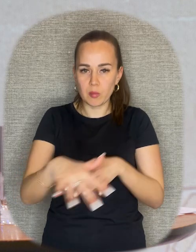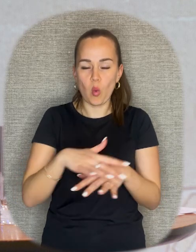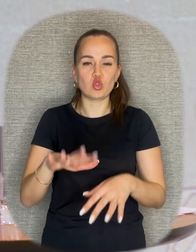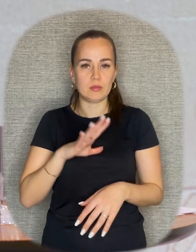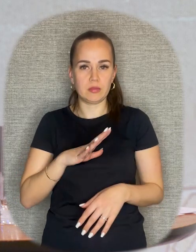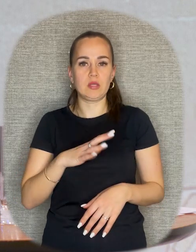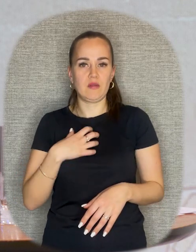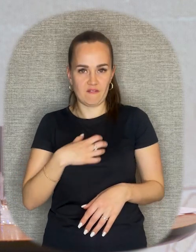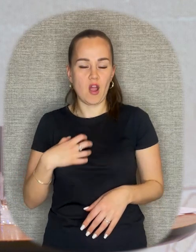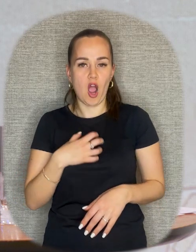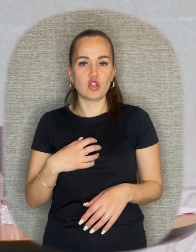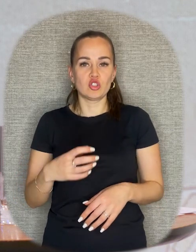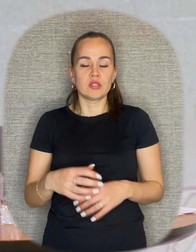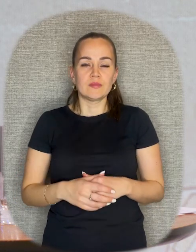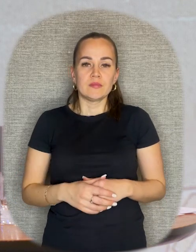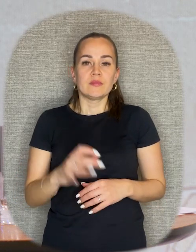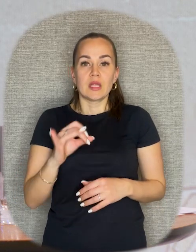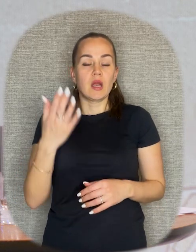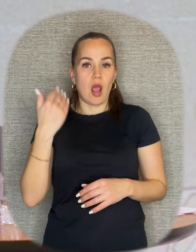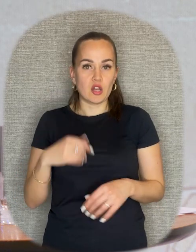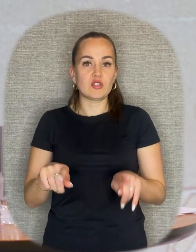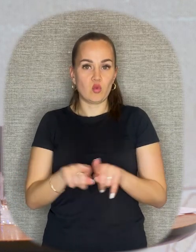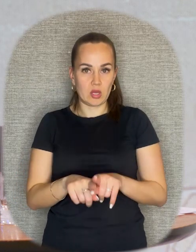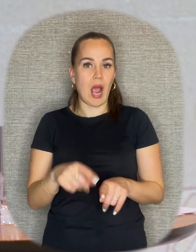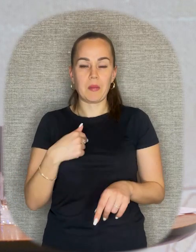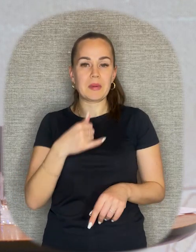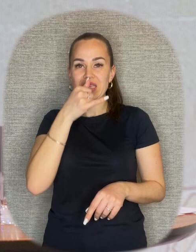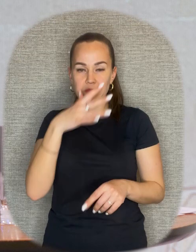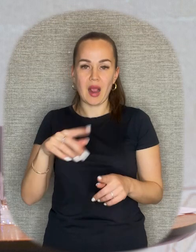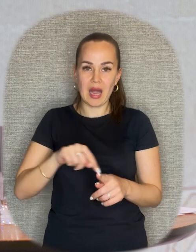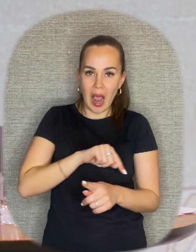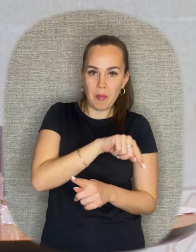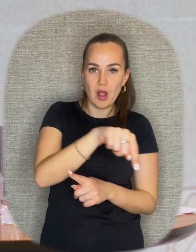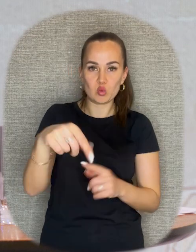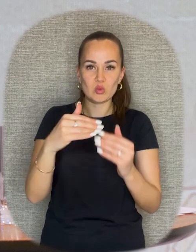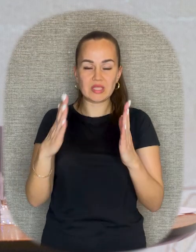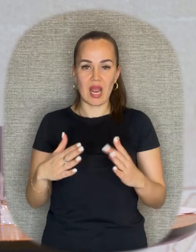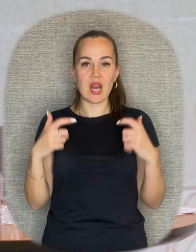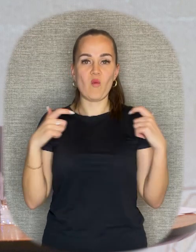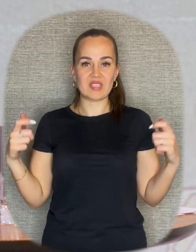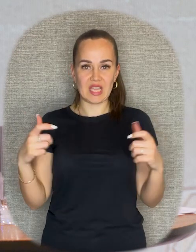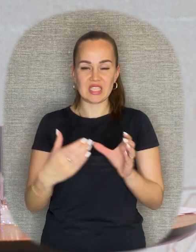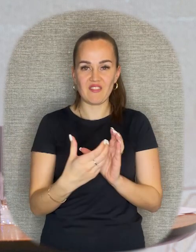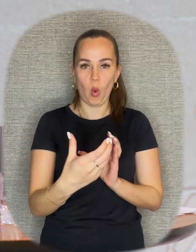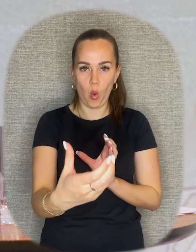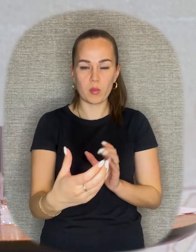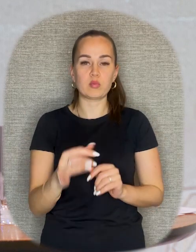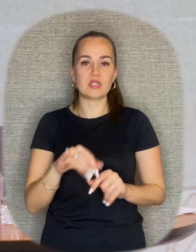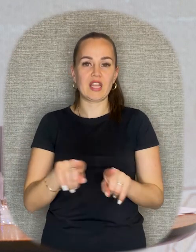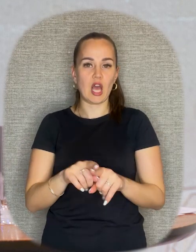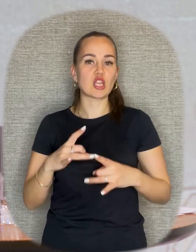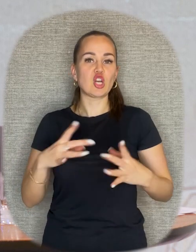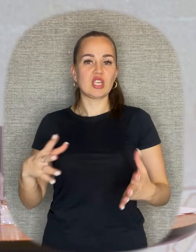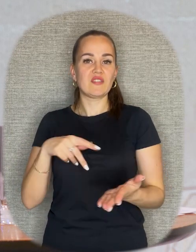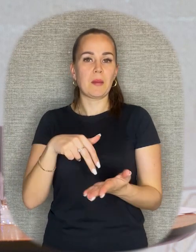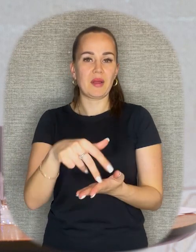отказались поскольку В общем каждый Мет жилой площади каждый квадрат площади был на счету но тем не менее